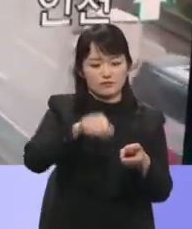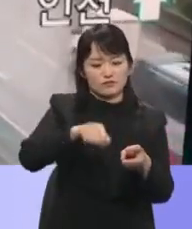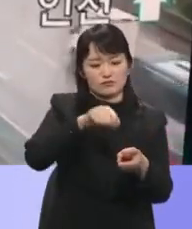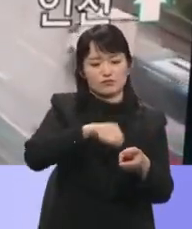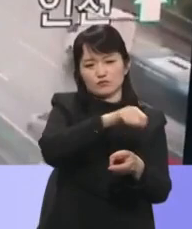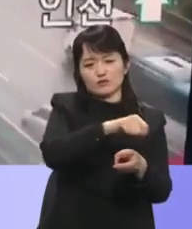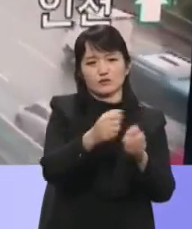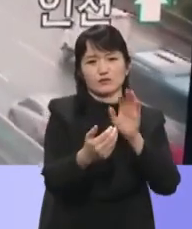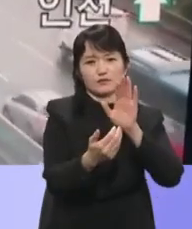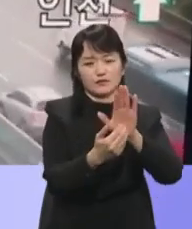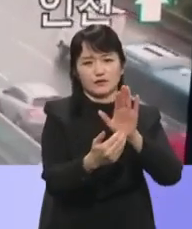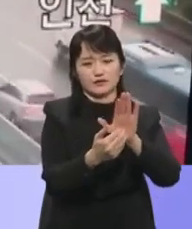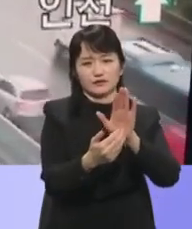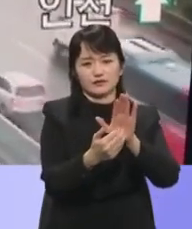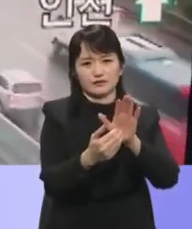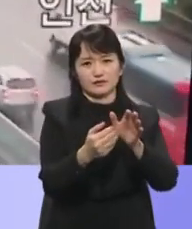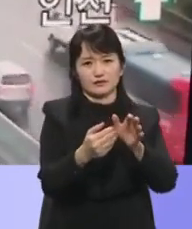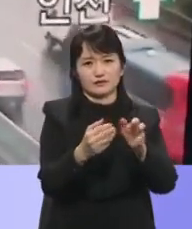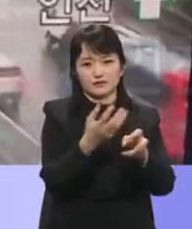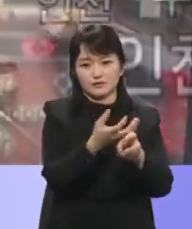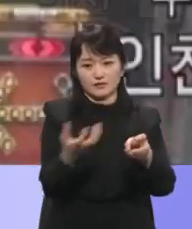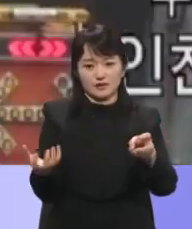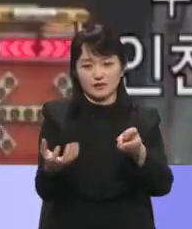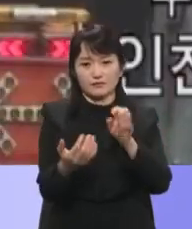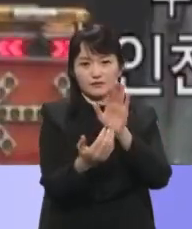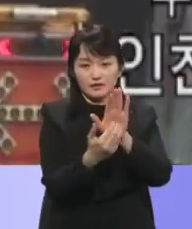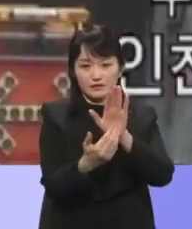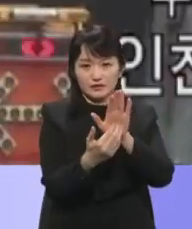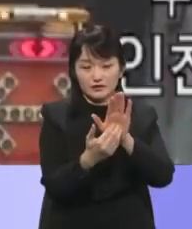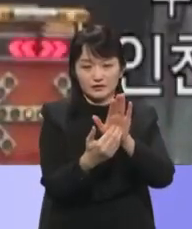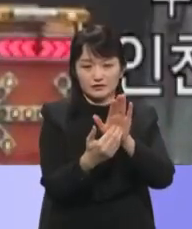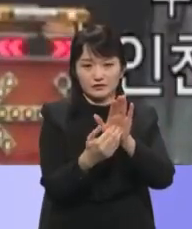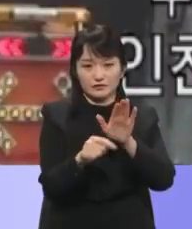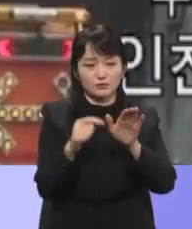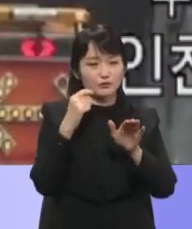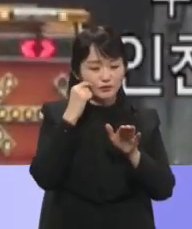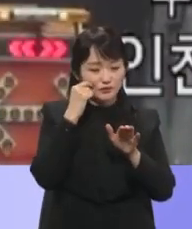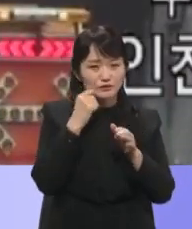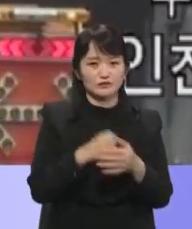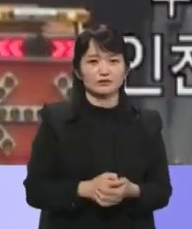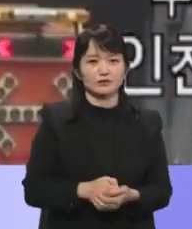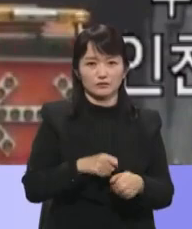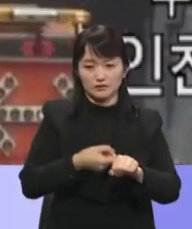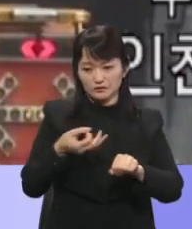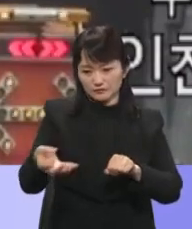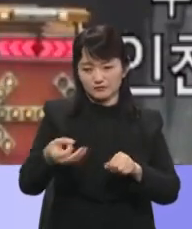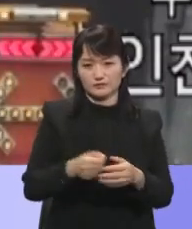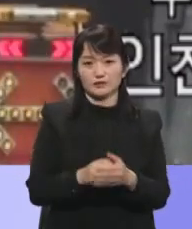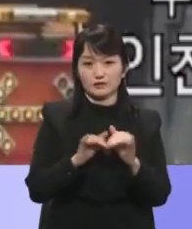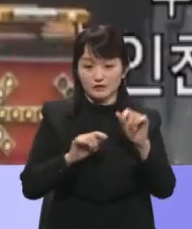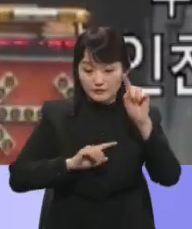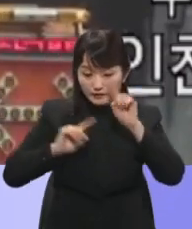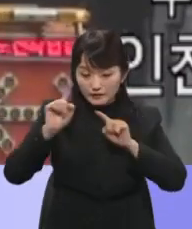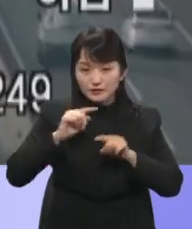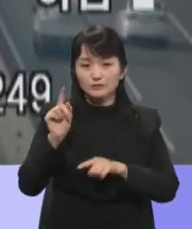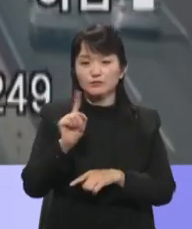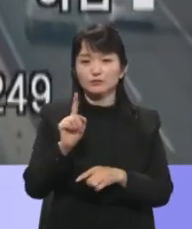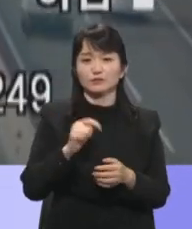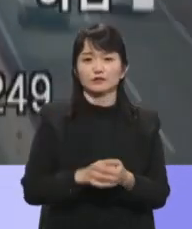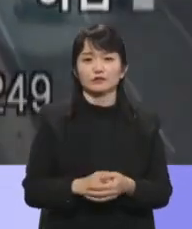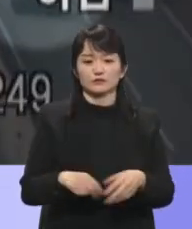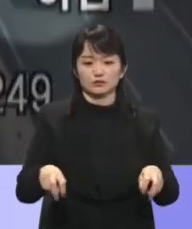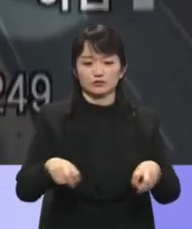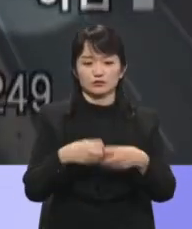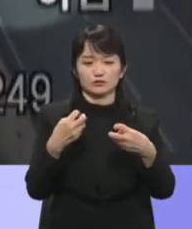사실 아무런 사고가 없다면 범칙금 5만 원 처분에 끝입니다 그렇지만 사람이 다친 경우에는 또 다른 문제가 발생하는데 교통사고